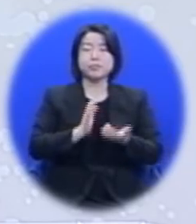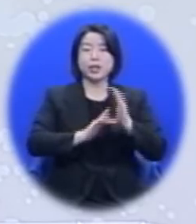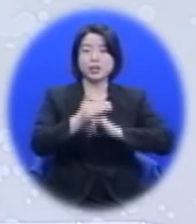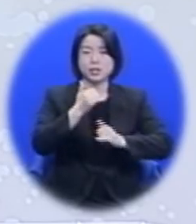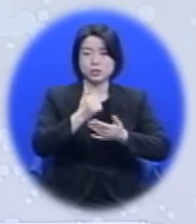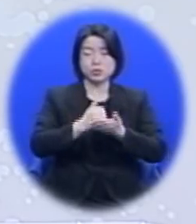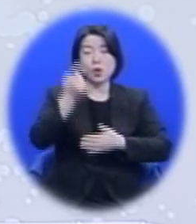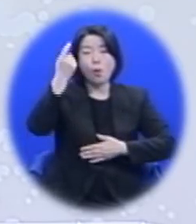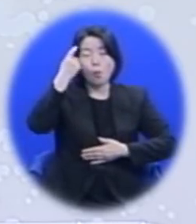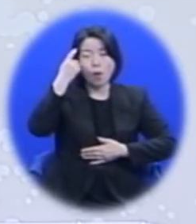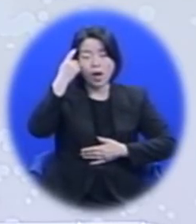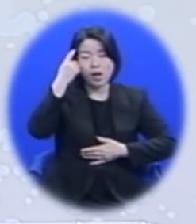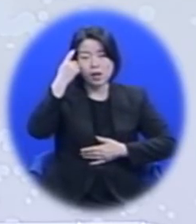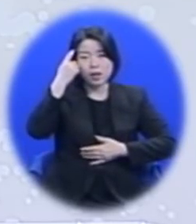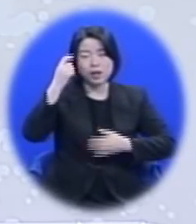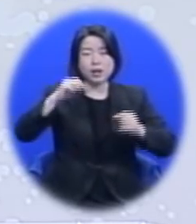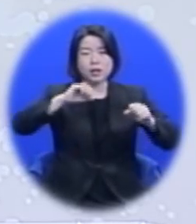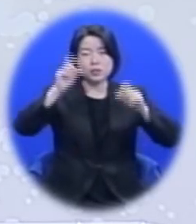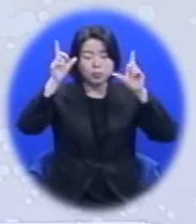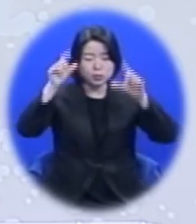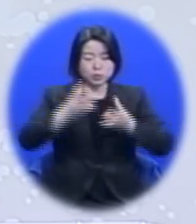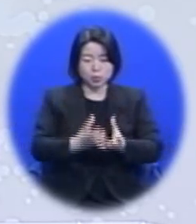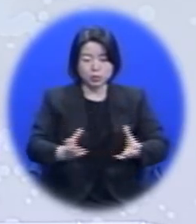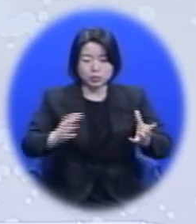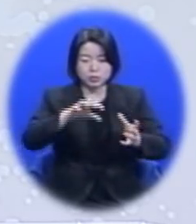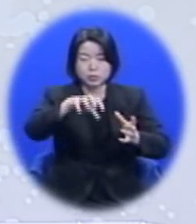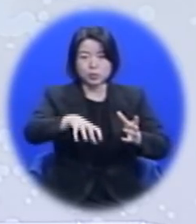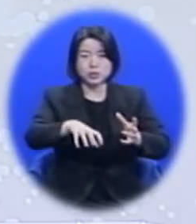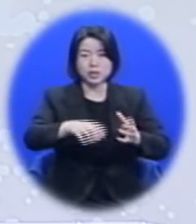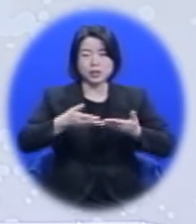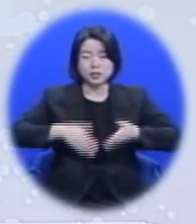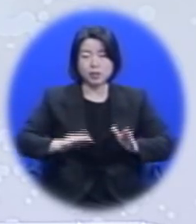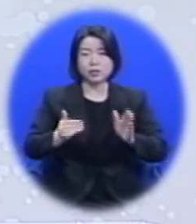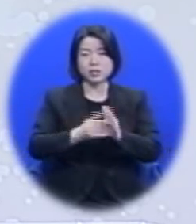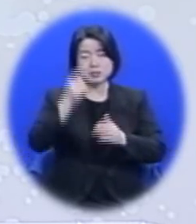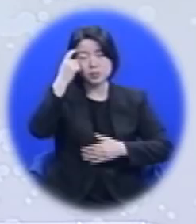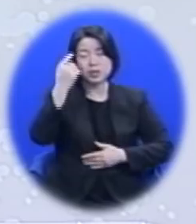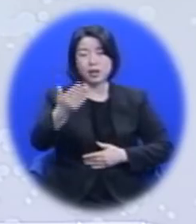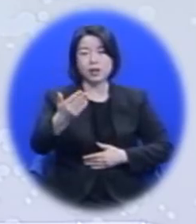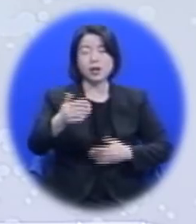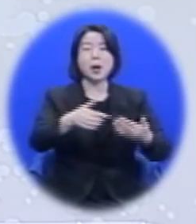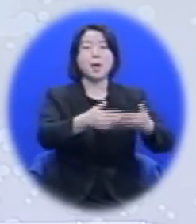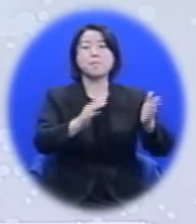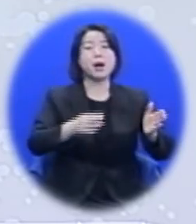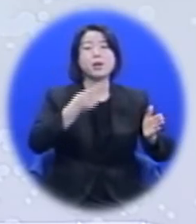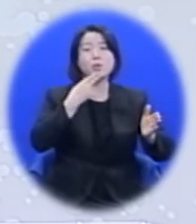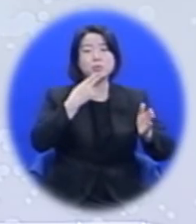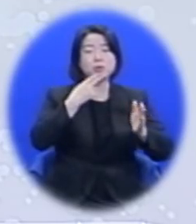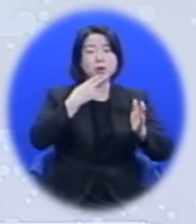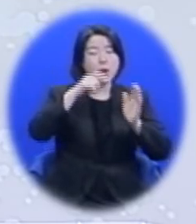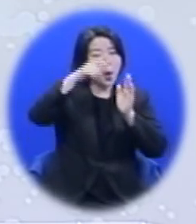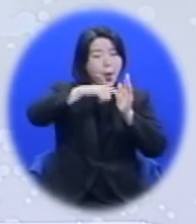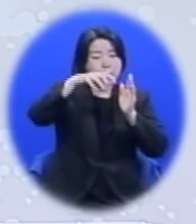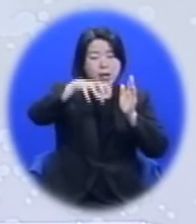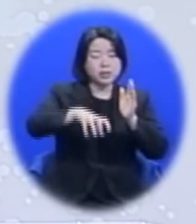예수님께서 왜 마구간에 태어나셨습니까? 방이 없었어요. 베들레헴에 방이